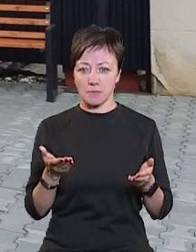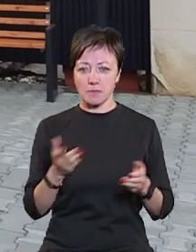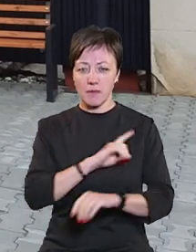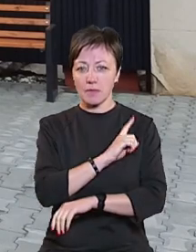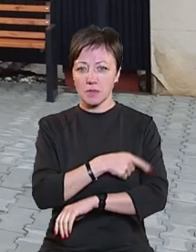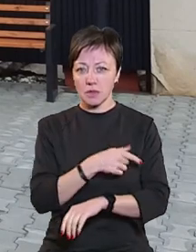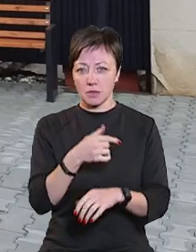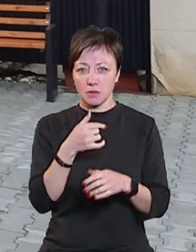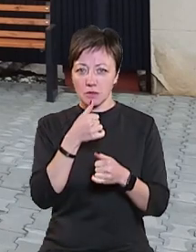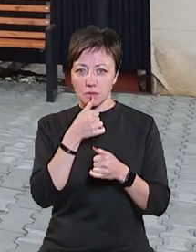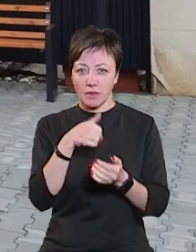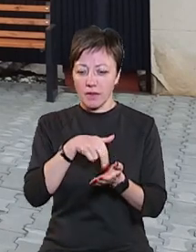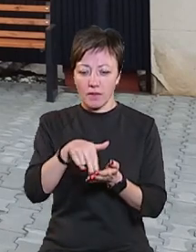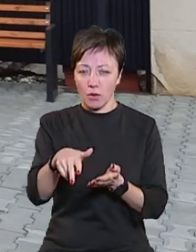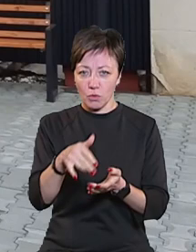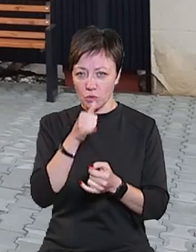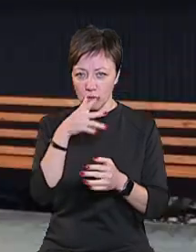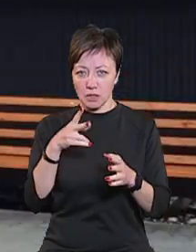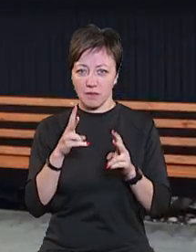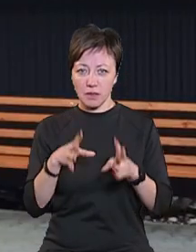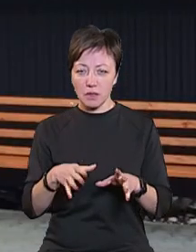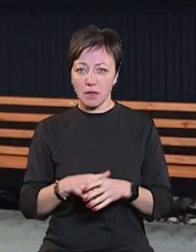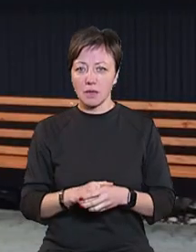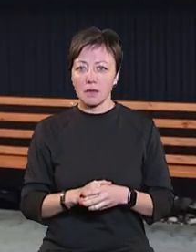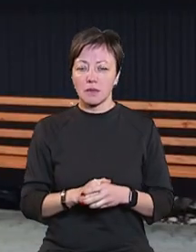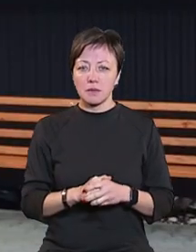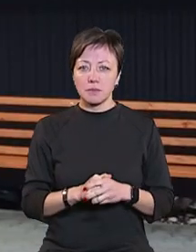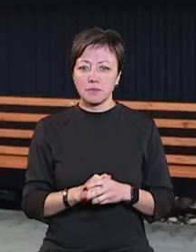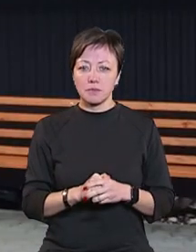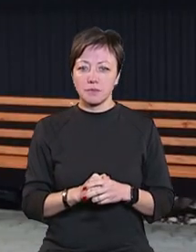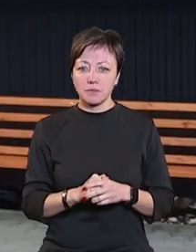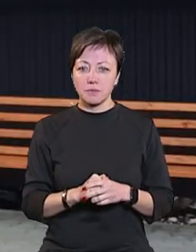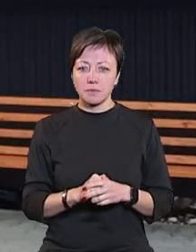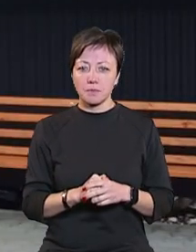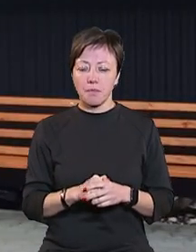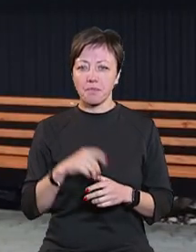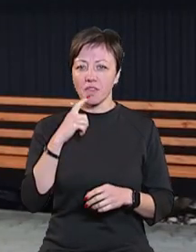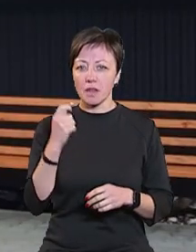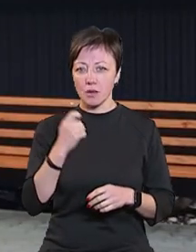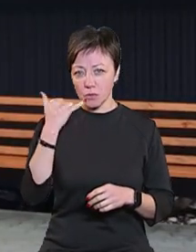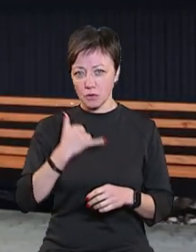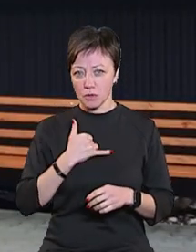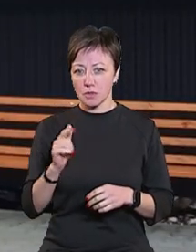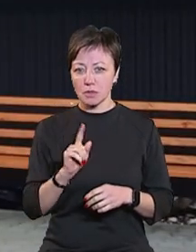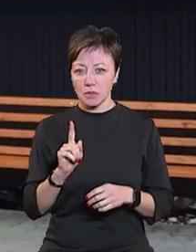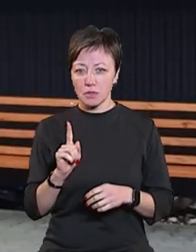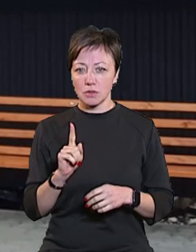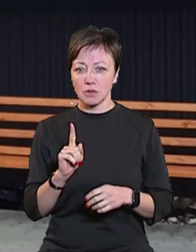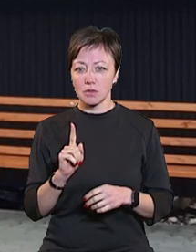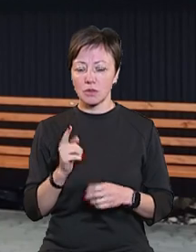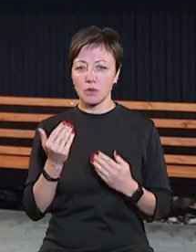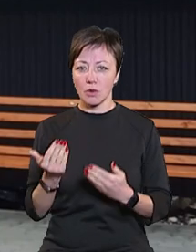фізично майже не виходить з квартири. В неділю мені вже подзвонили, сказали, що